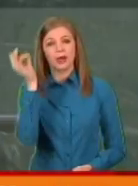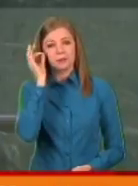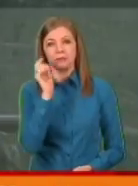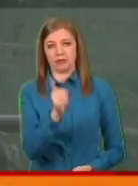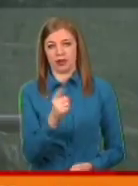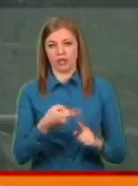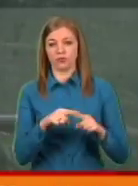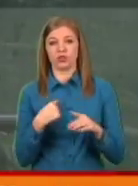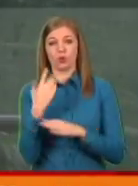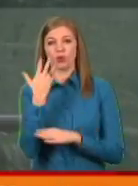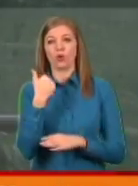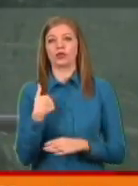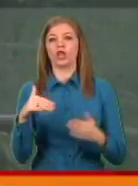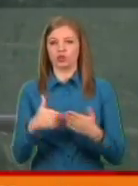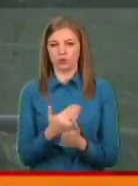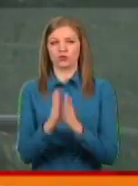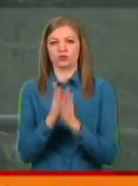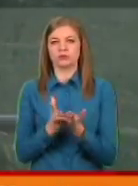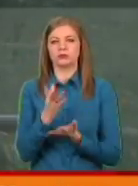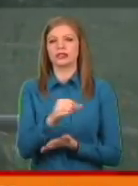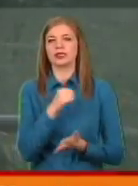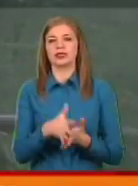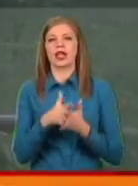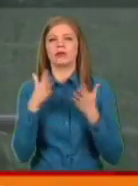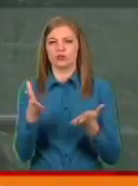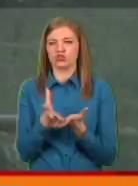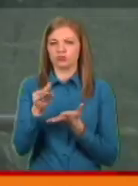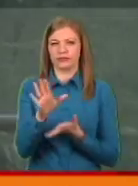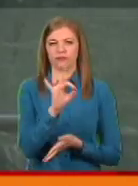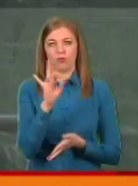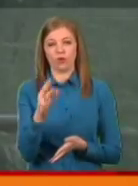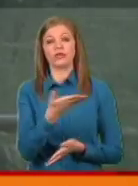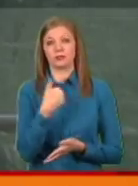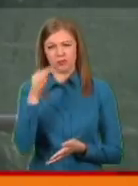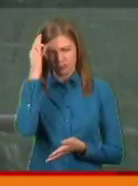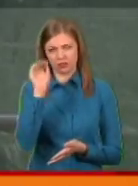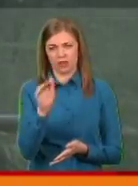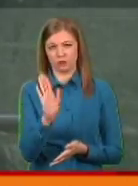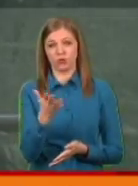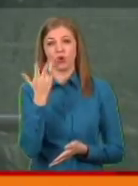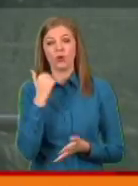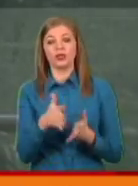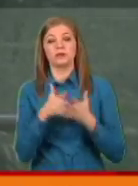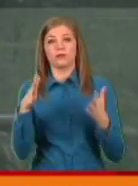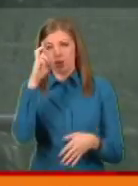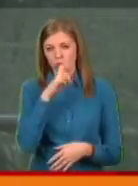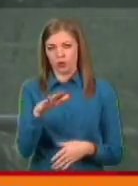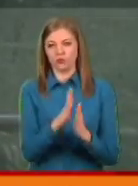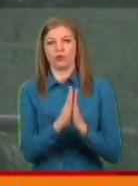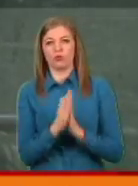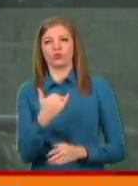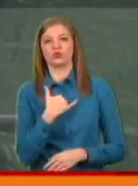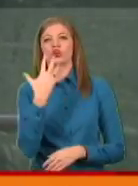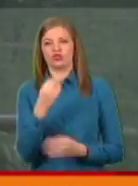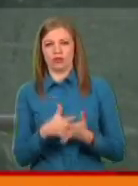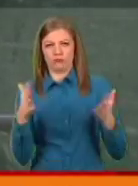це голосування, коли нас знову попросять сплатити найбільше в світі внесок в ООН. І ми пригадаємо його, коли велика кількість країн попросять у нас